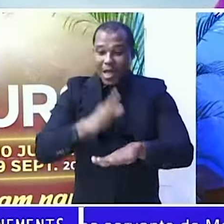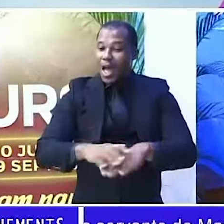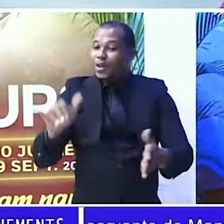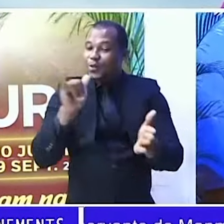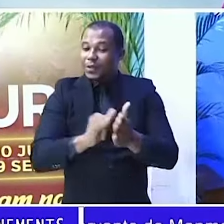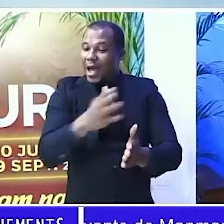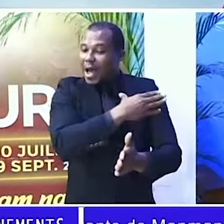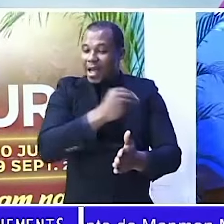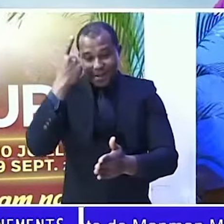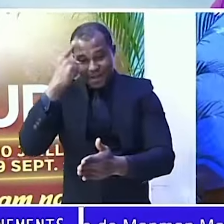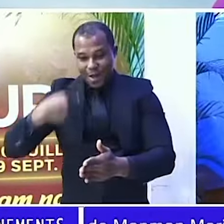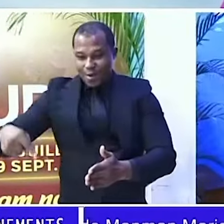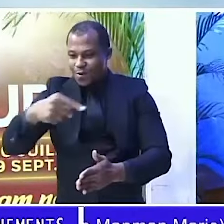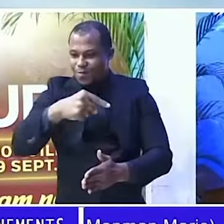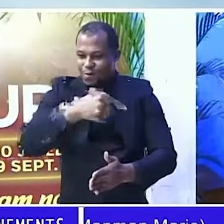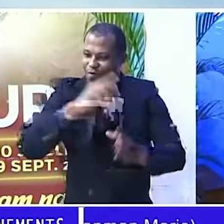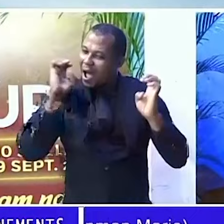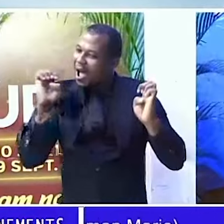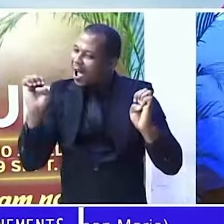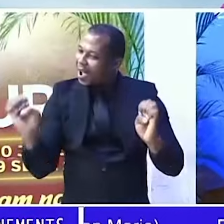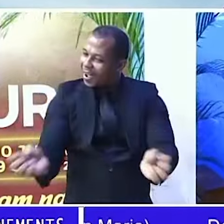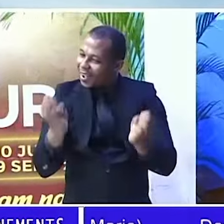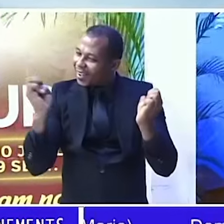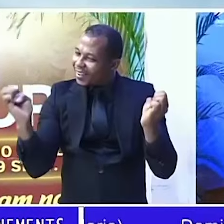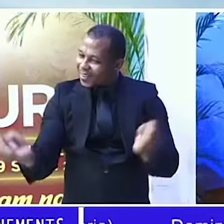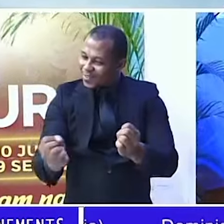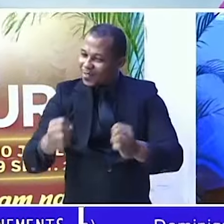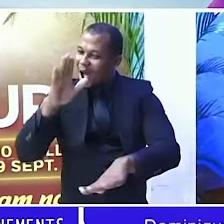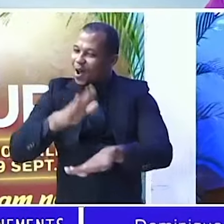nous faire un petit effort sur ça.